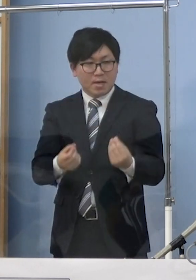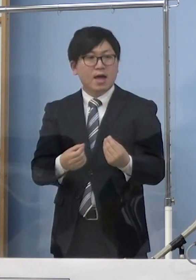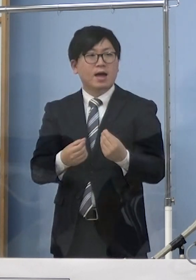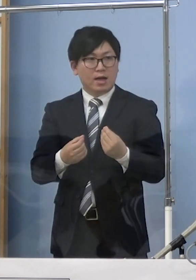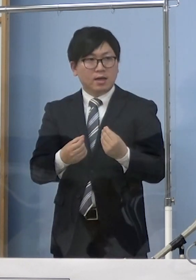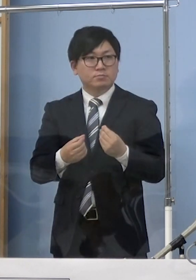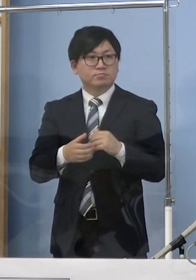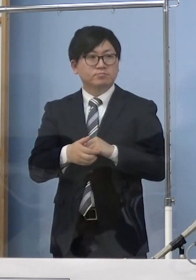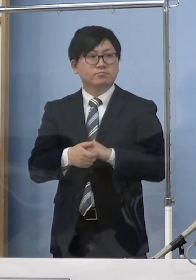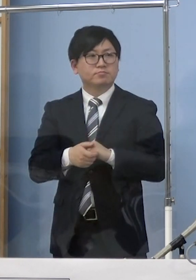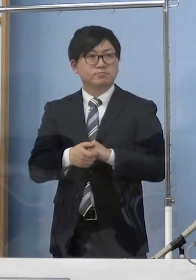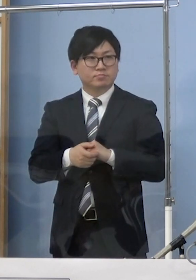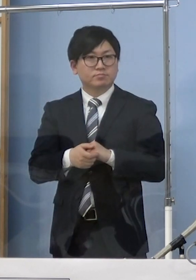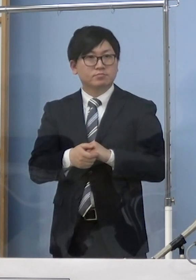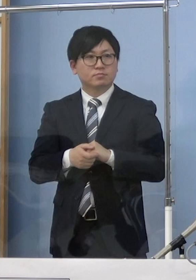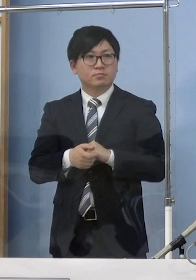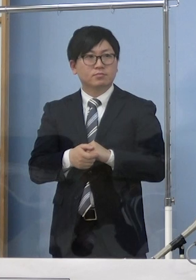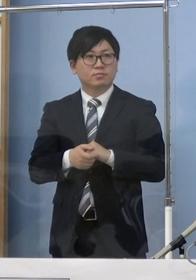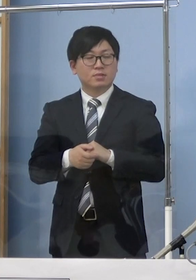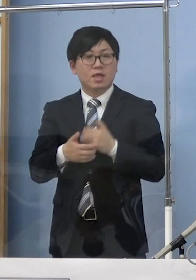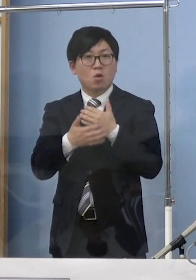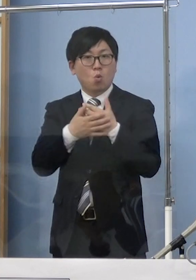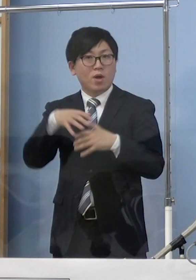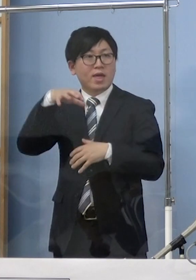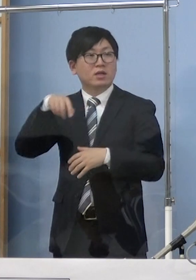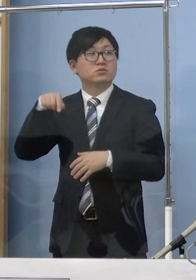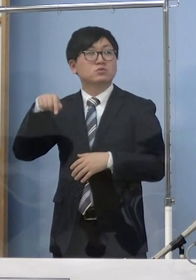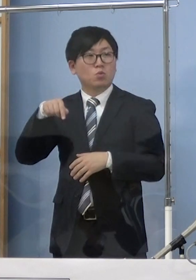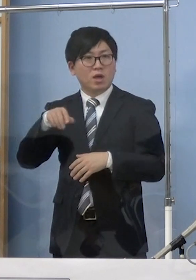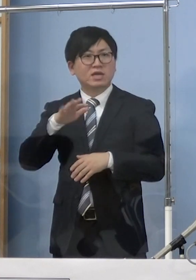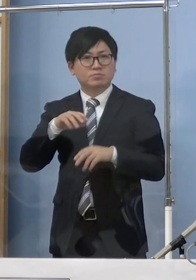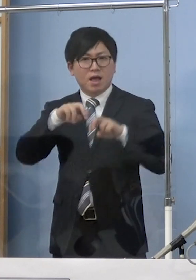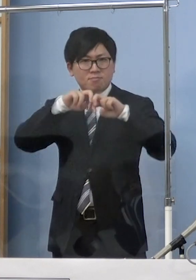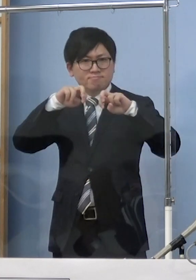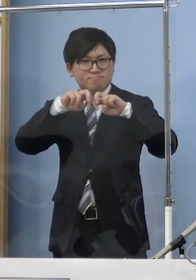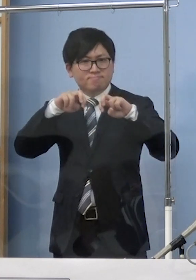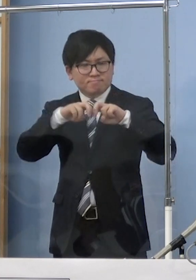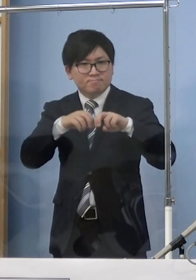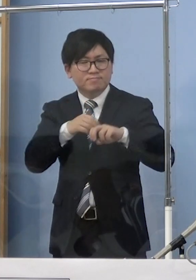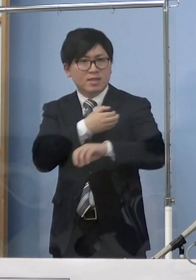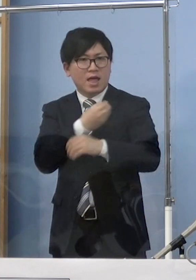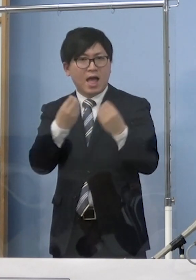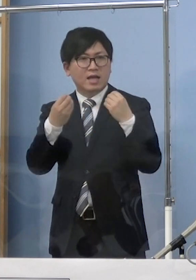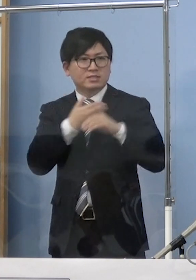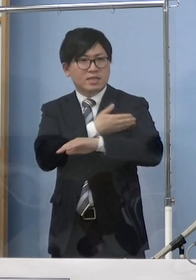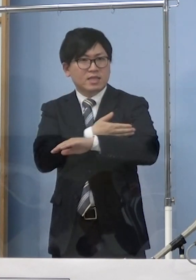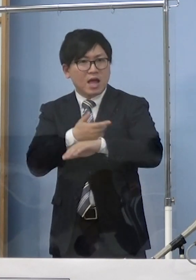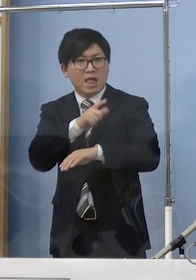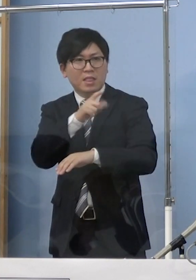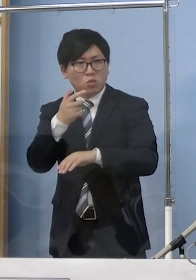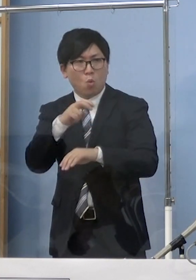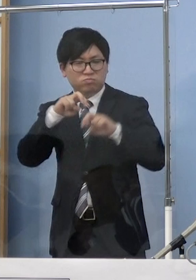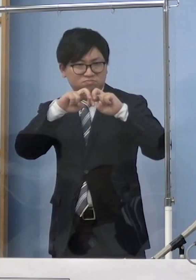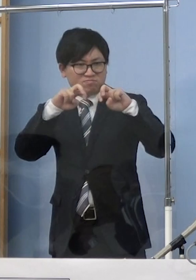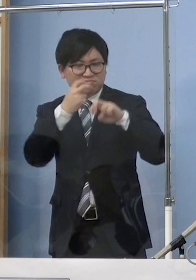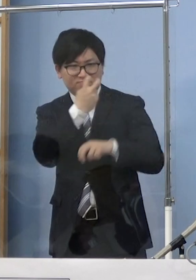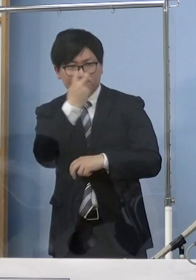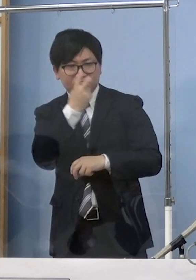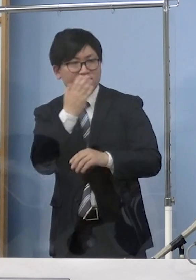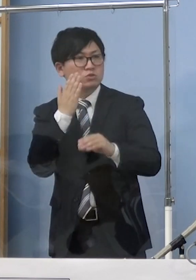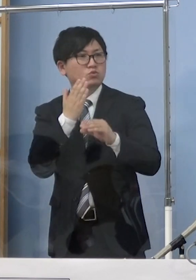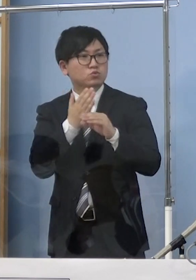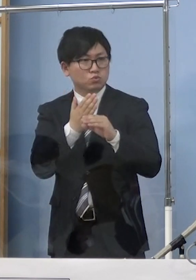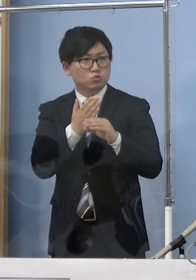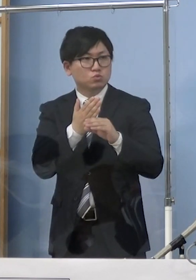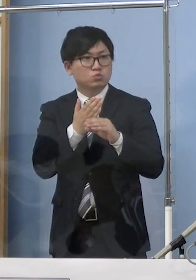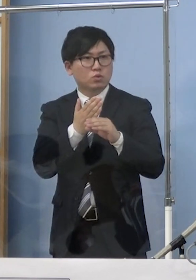積極的疫学調査は今、保健所で行っておりますので、その調査結果を待って、明日についても休